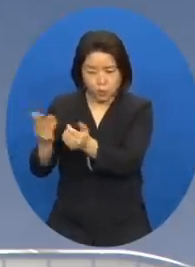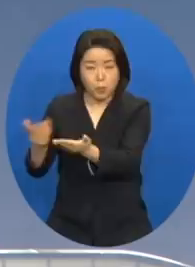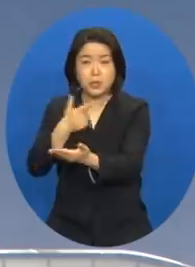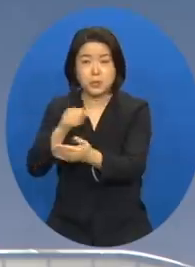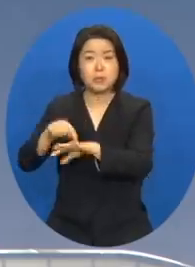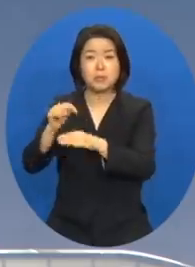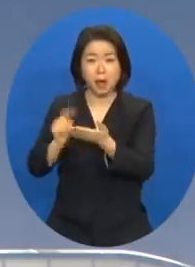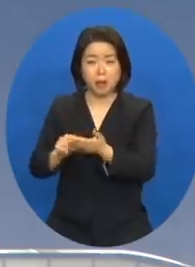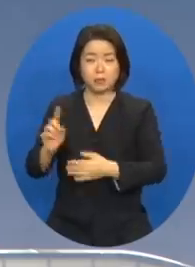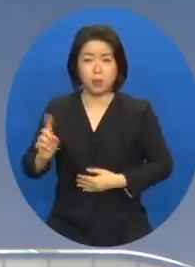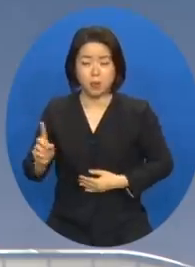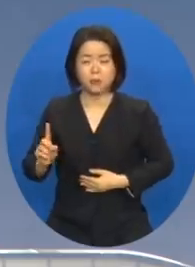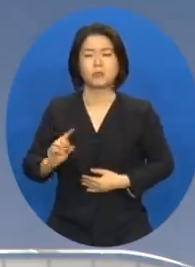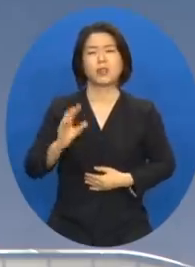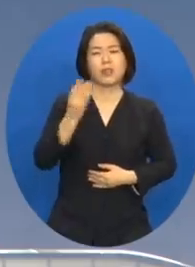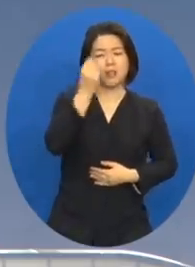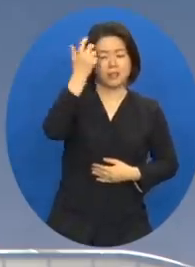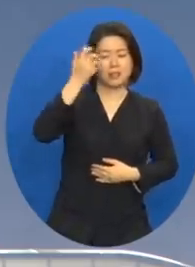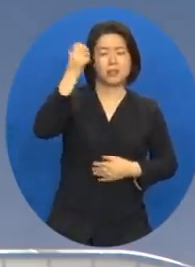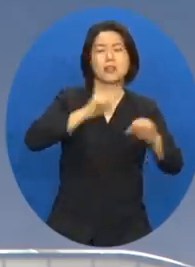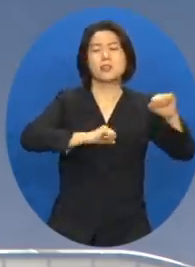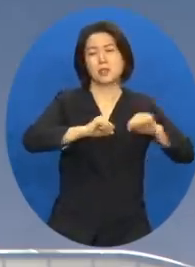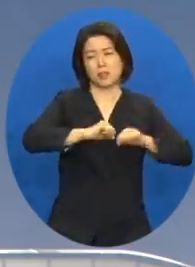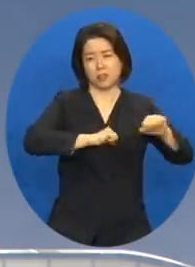다 성령님의 역사입니다.